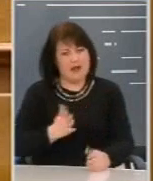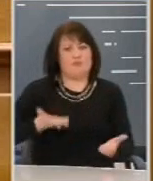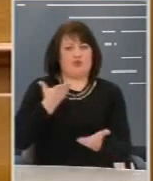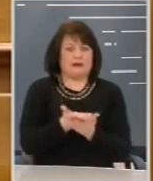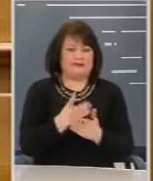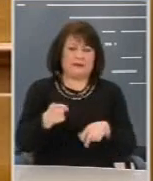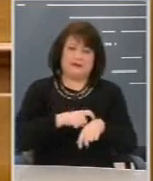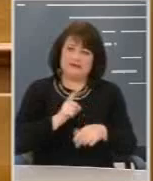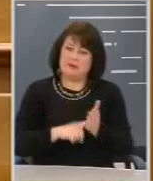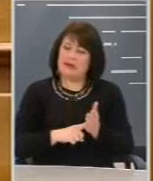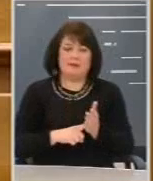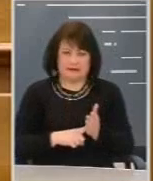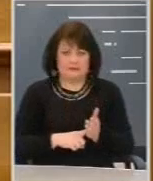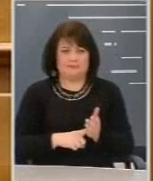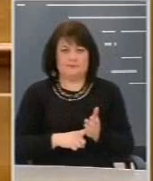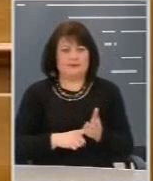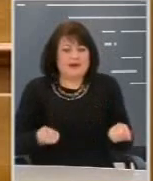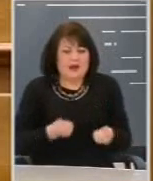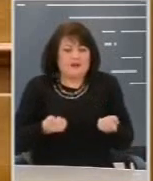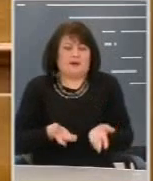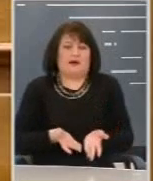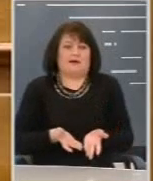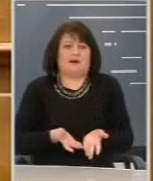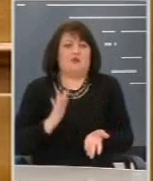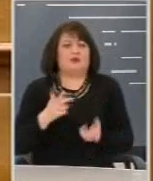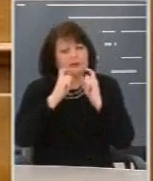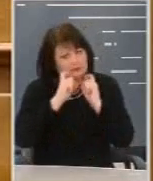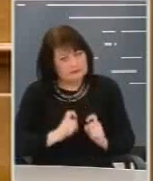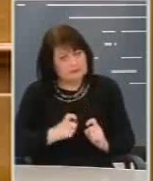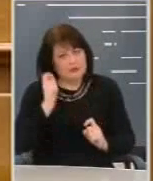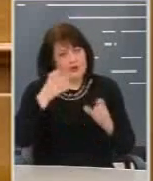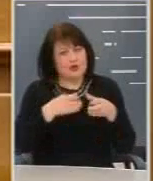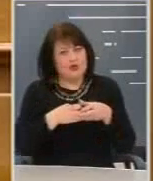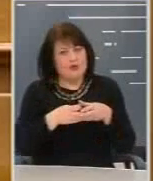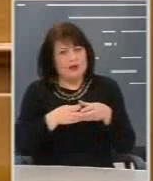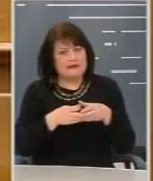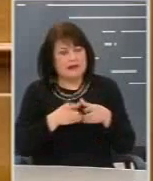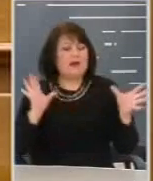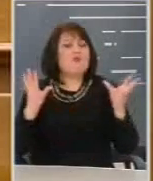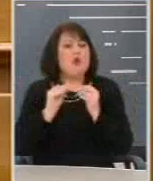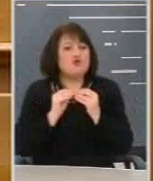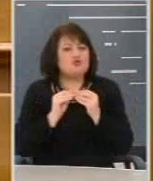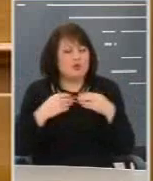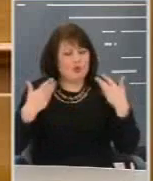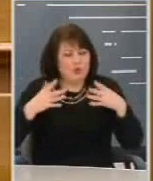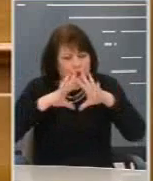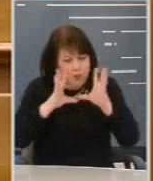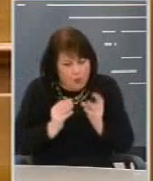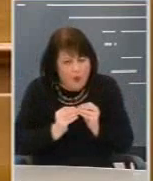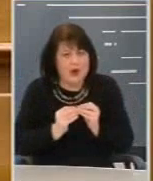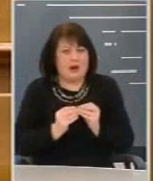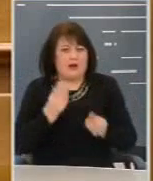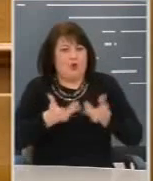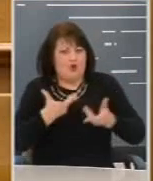κάποια στιγμή, πρέπει να κάνει κάτι. Όταν υποχρεώνεται ένα κόμμα να στέλνει τον ισολογισμό του ή τον απολογισμό του σε μια επιτροπή της Βουλής, πρέπει η